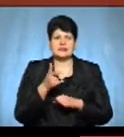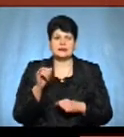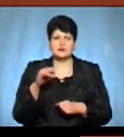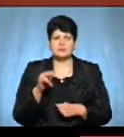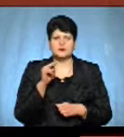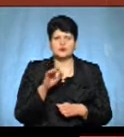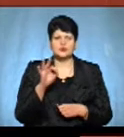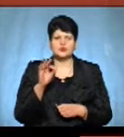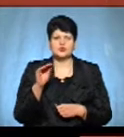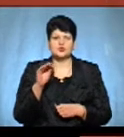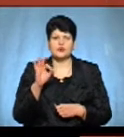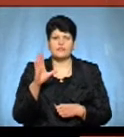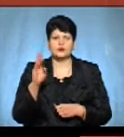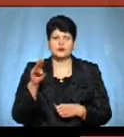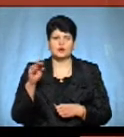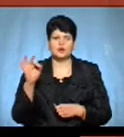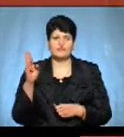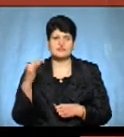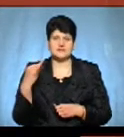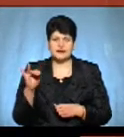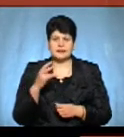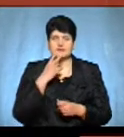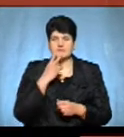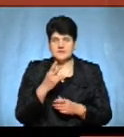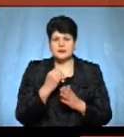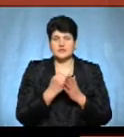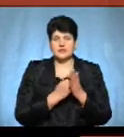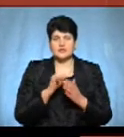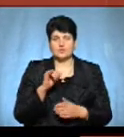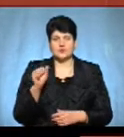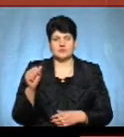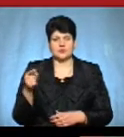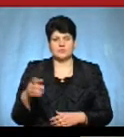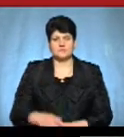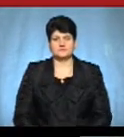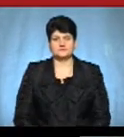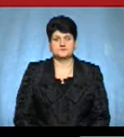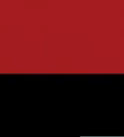Революції Гідності Петром Жовтовським. Дивіться нас, як завжди, на телеканалі UA Тернопіль.